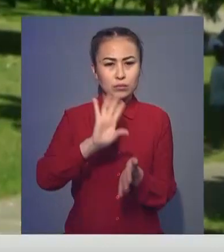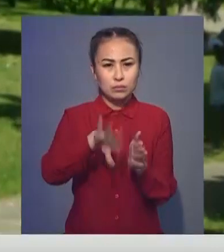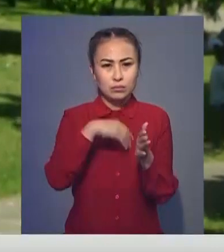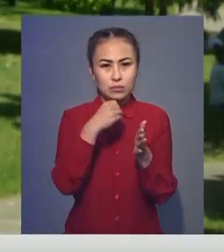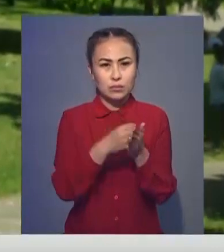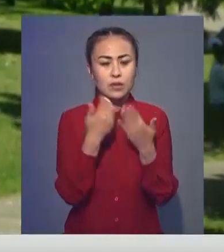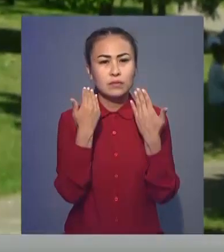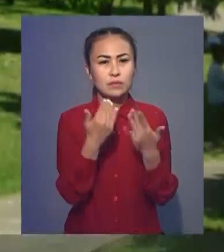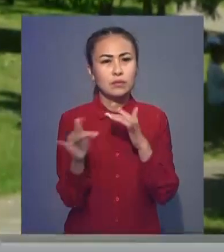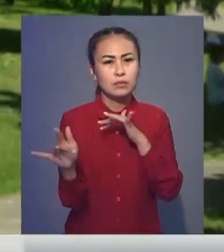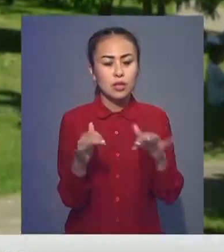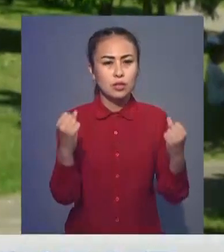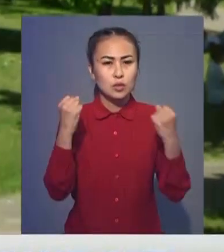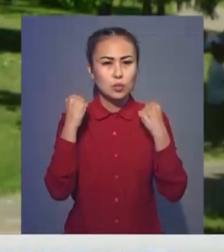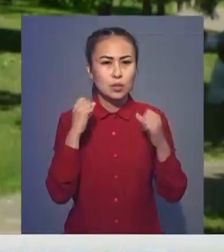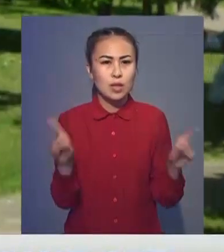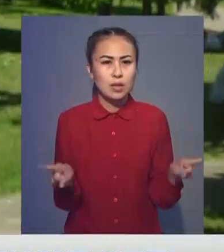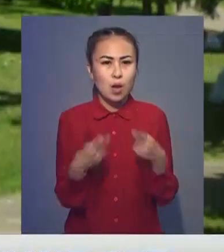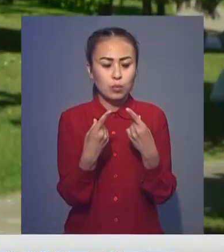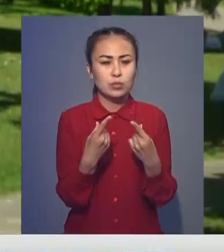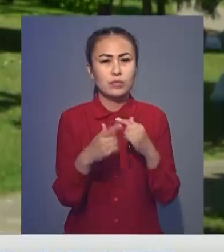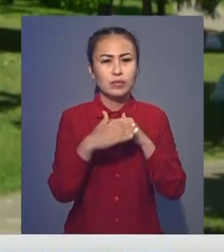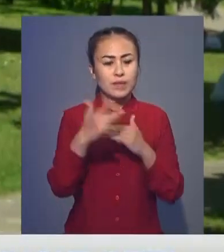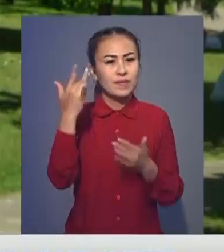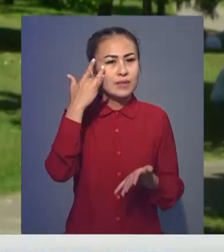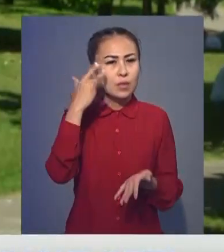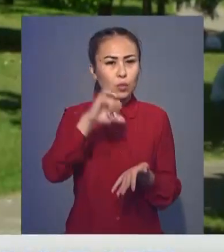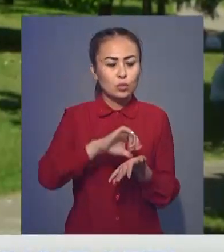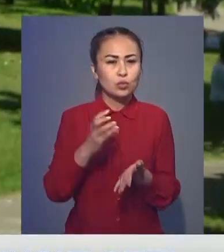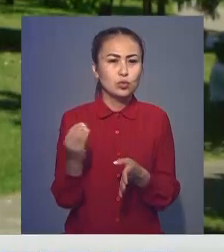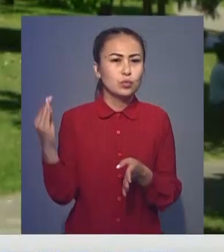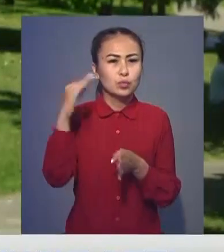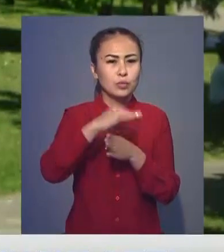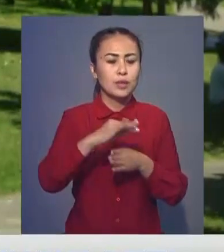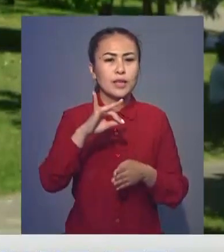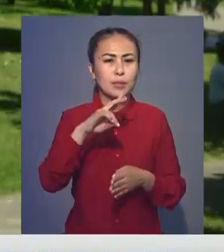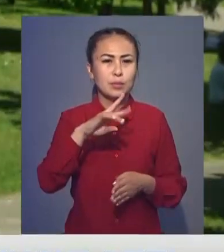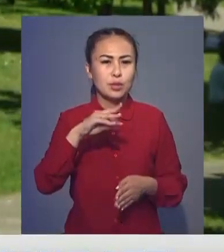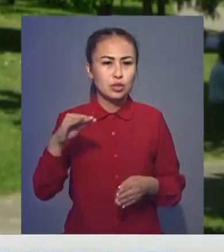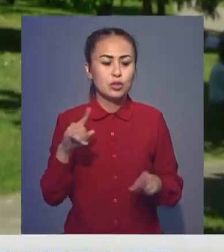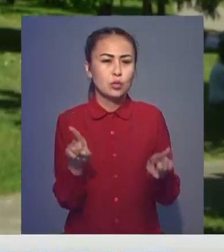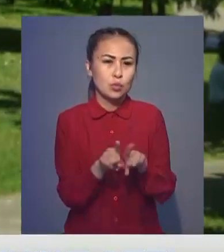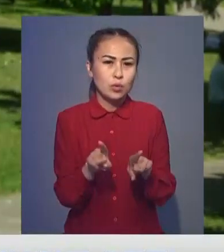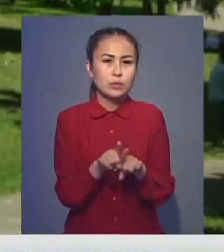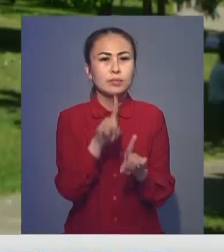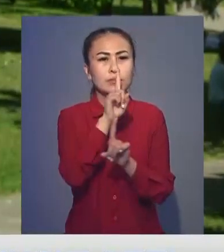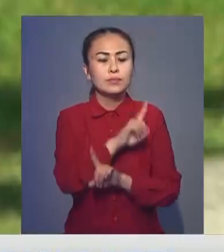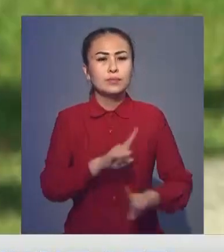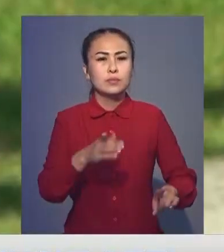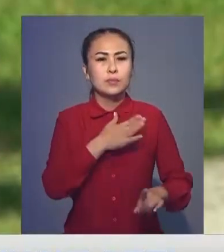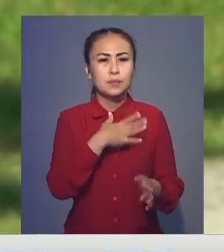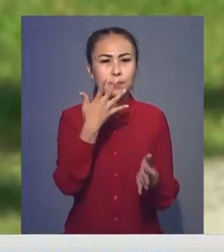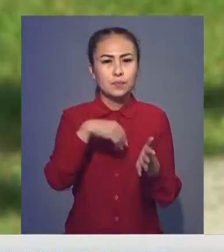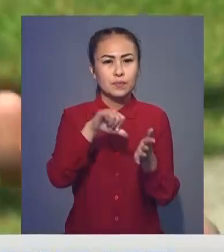Бұл текті шаралар спорттың дамуына елеулі үлес қосумен қатар елдің имиджіне де оң әсер ететін анық. Өзім